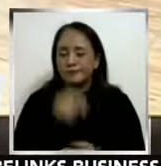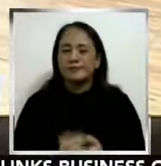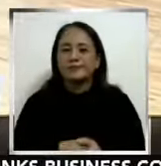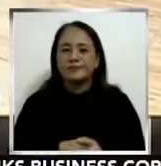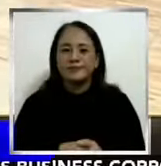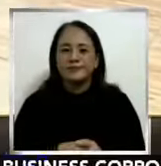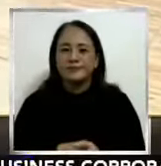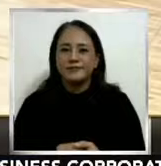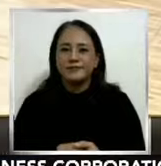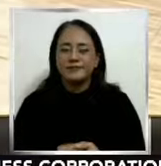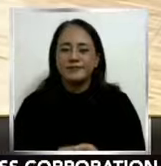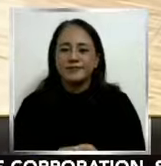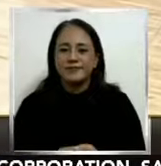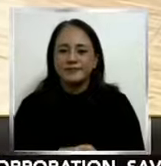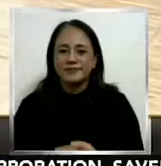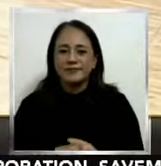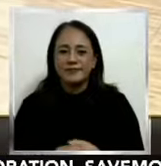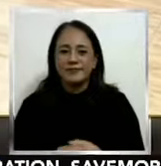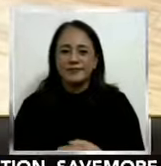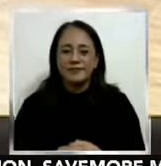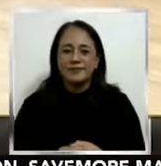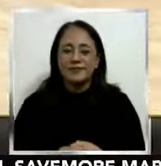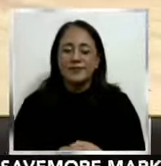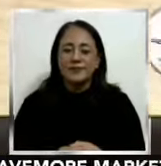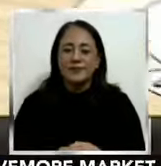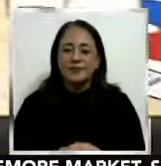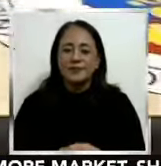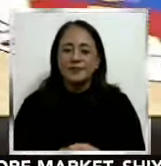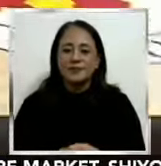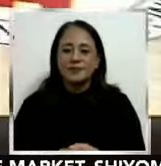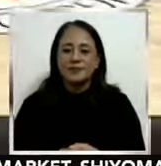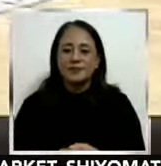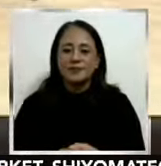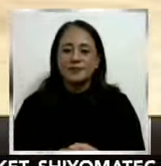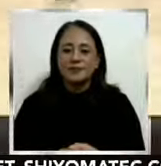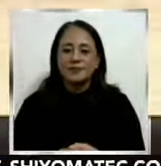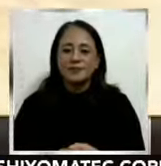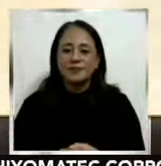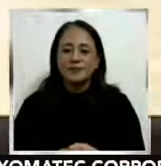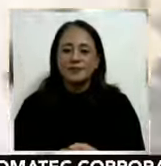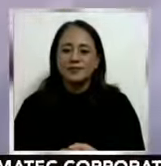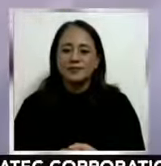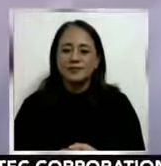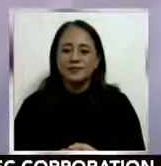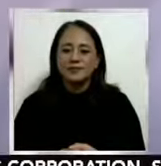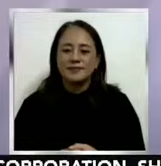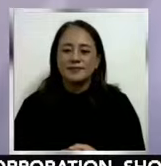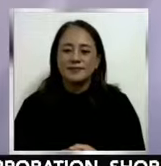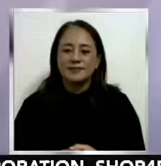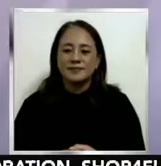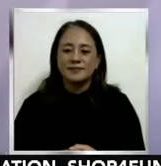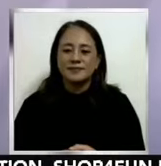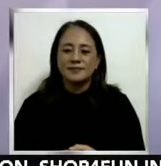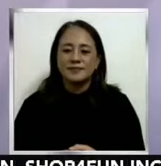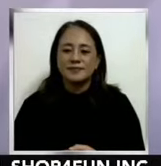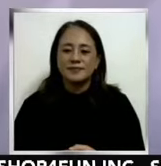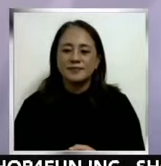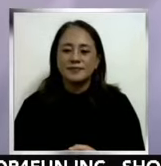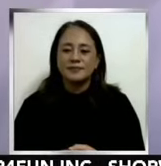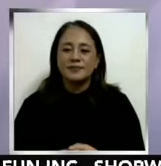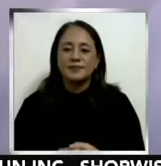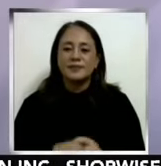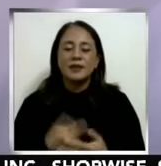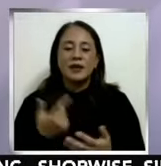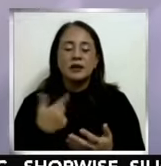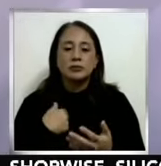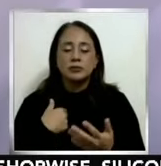GMA Integrated News, Chino Trinidad Agudutok, 24 oras. Tiniyak ng Bankers Association of